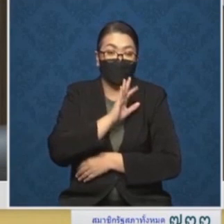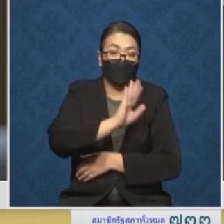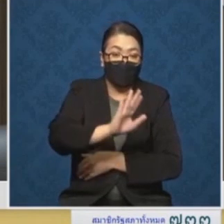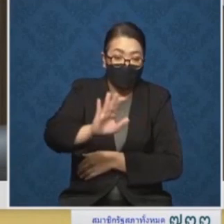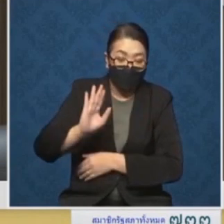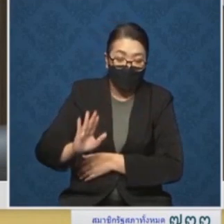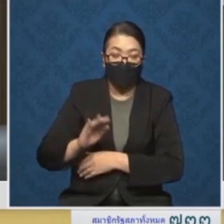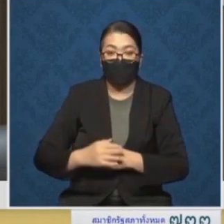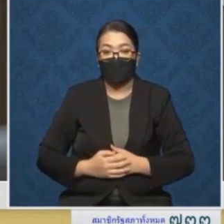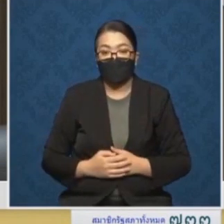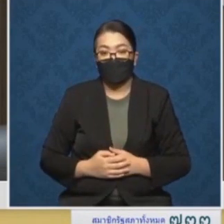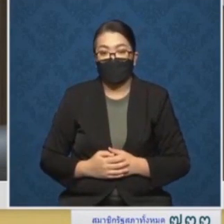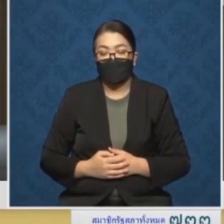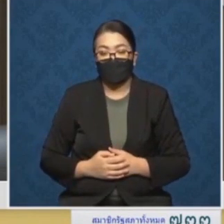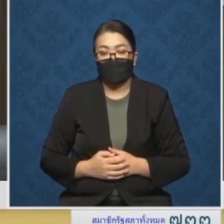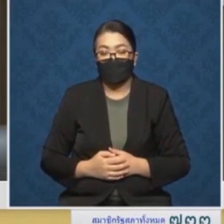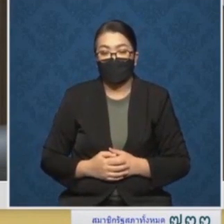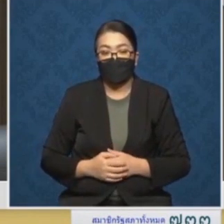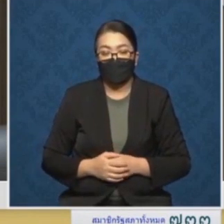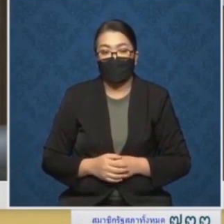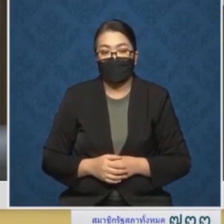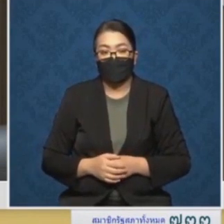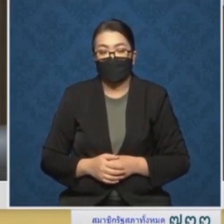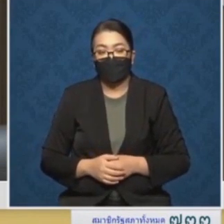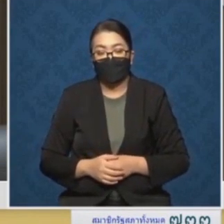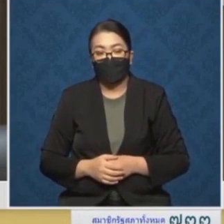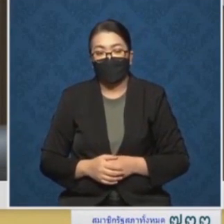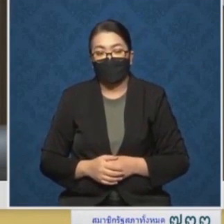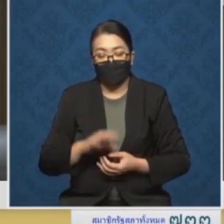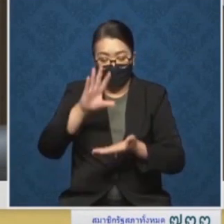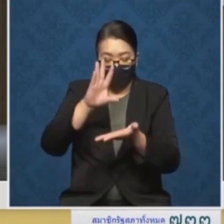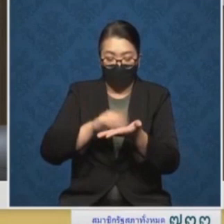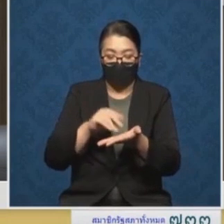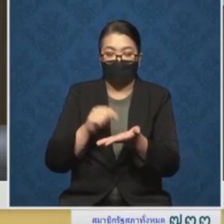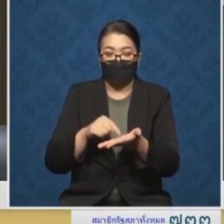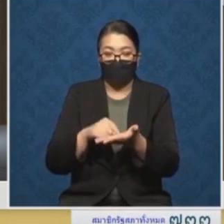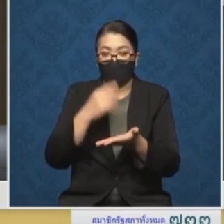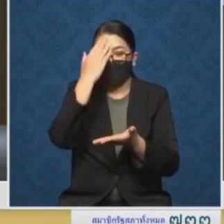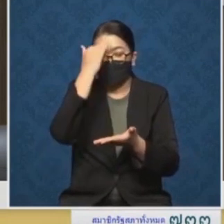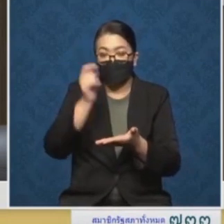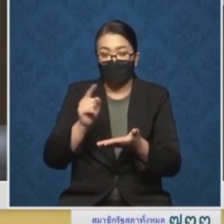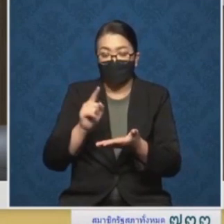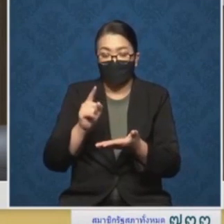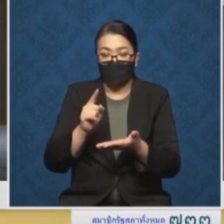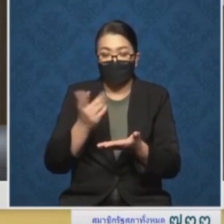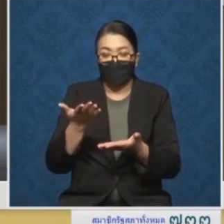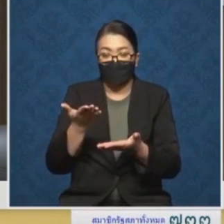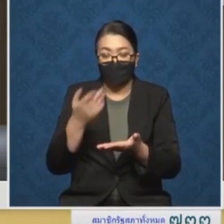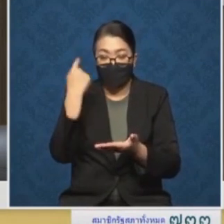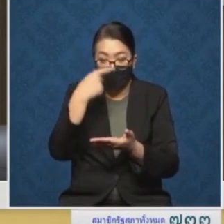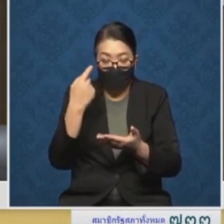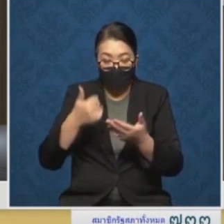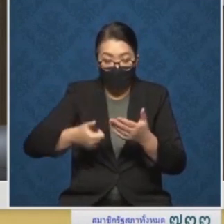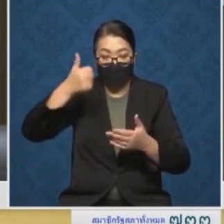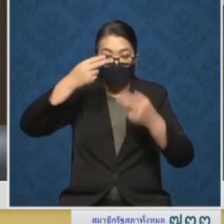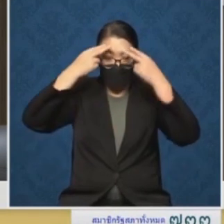ที่เท่าที่มีอยู่ในสภาผู้แทนราษฎรซึ่งการบัญญัติเช่นนี้ทำให้ผู้ที่ยังเป็นนายกรัฐมนตรี